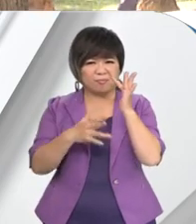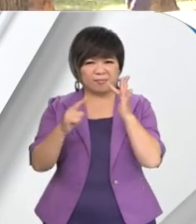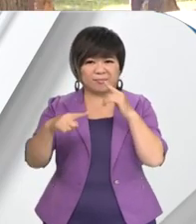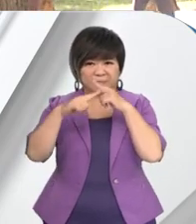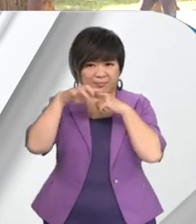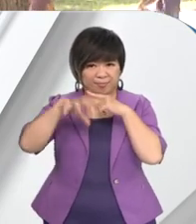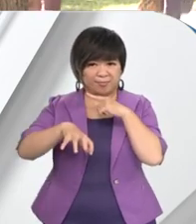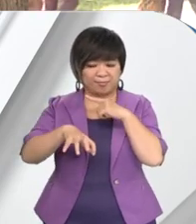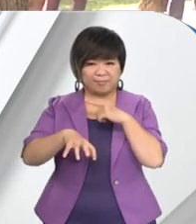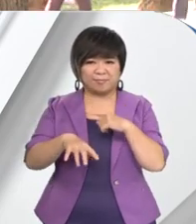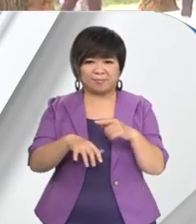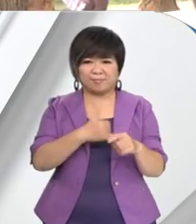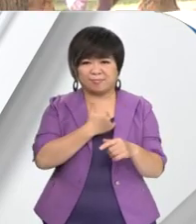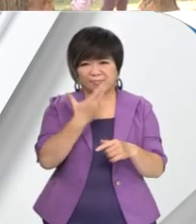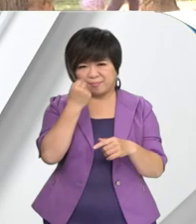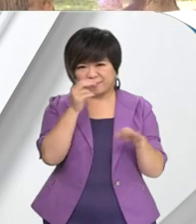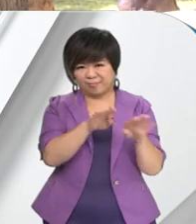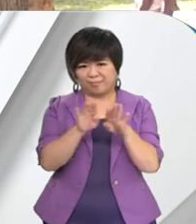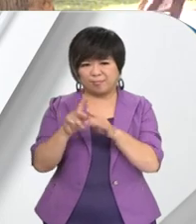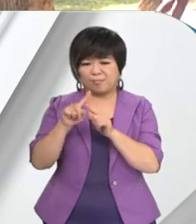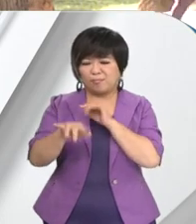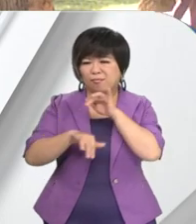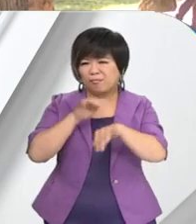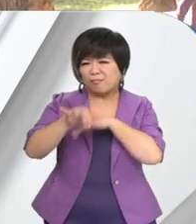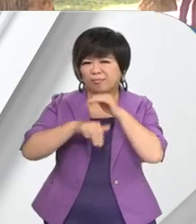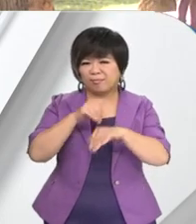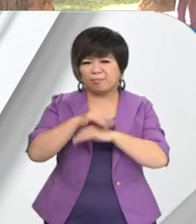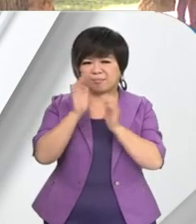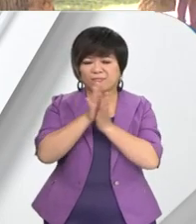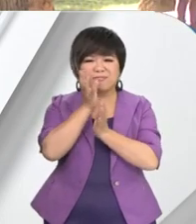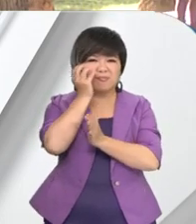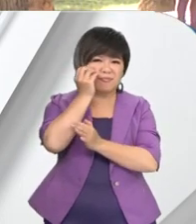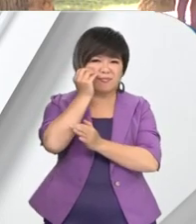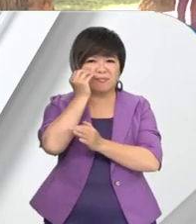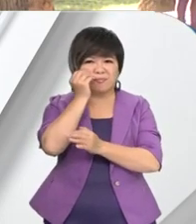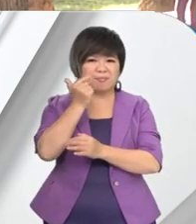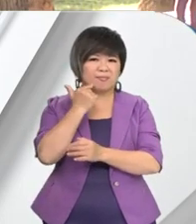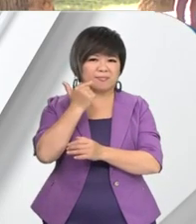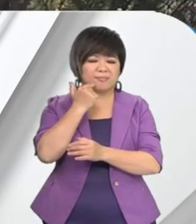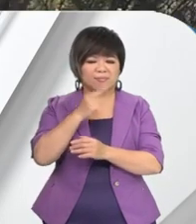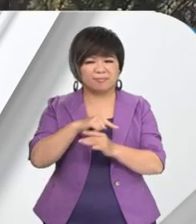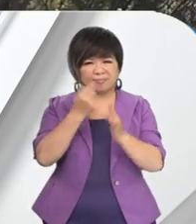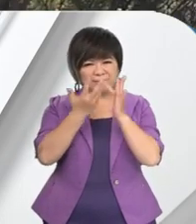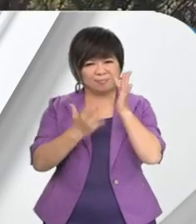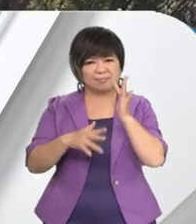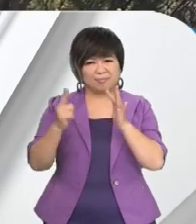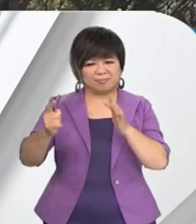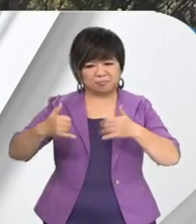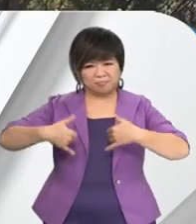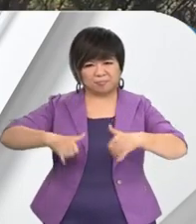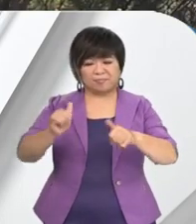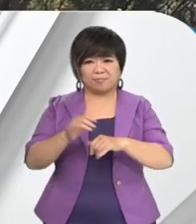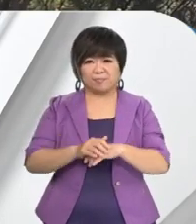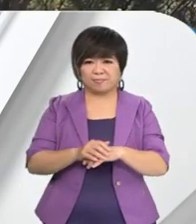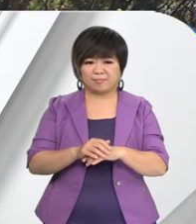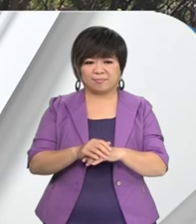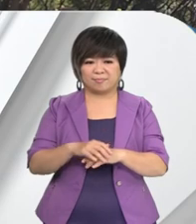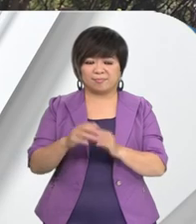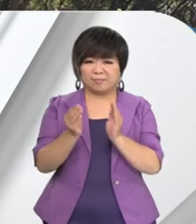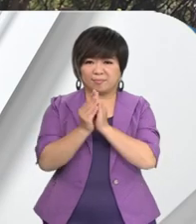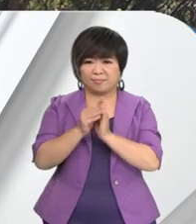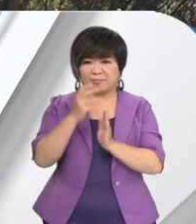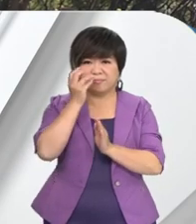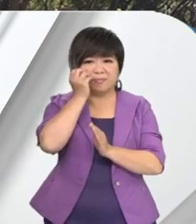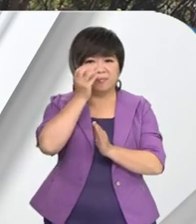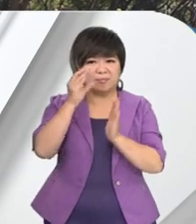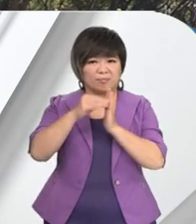到假日的时候，人潮相当的多，大家都来欣赏这边美丽的落羽松大道。 桃园市管理局长